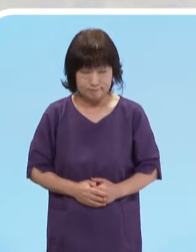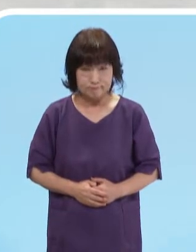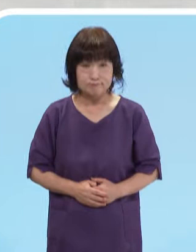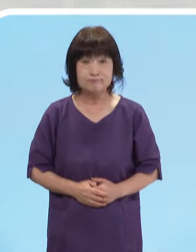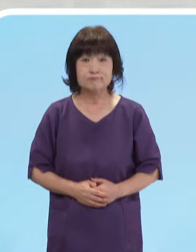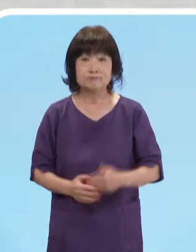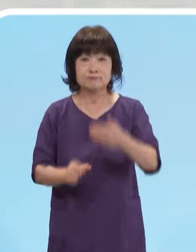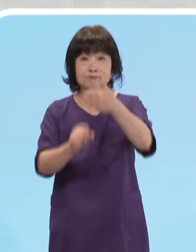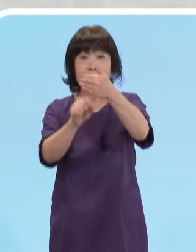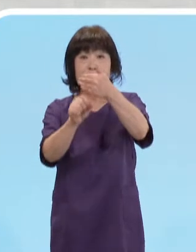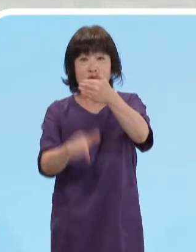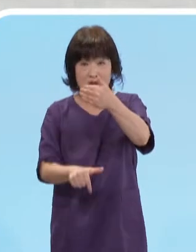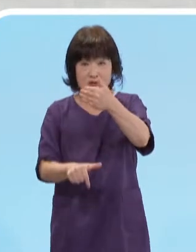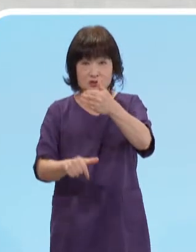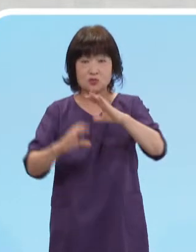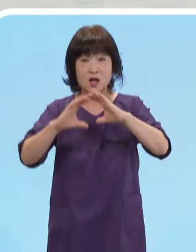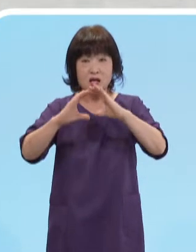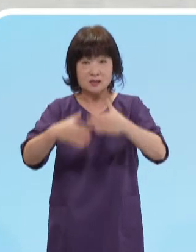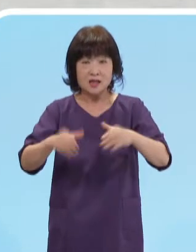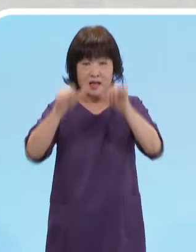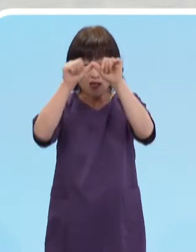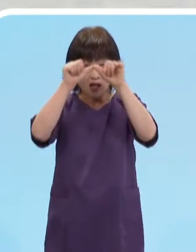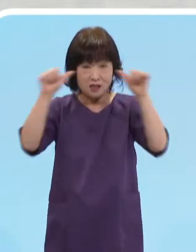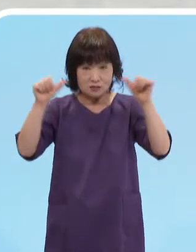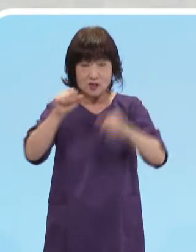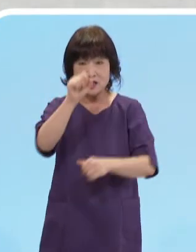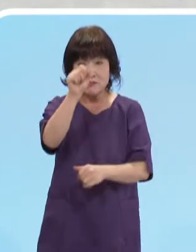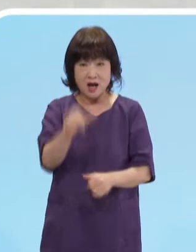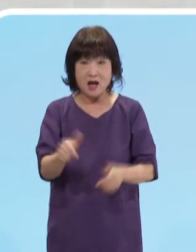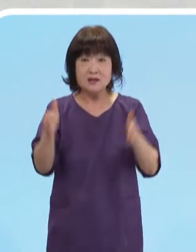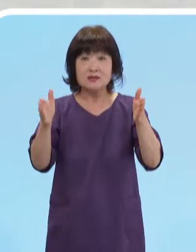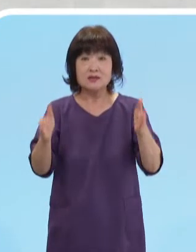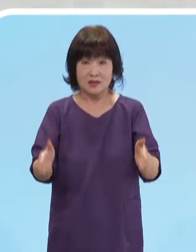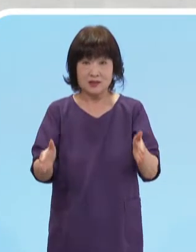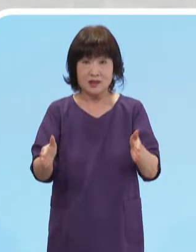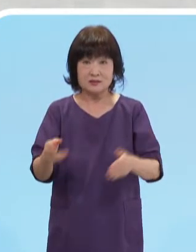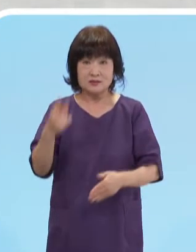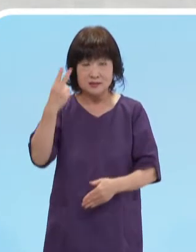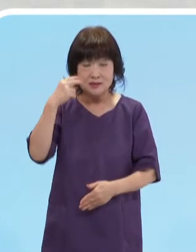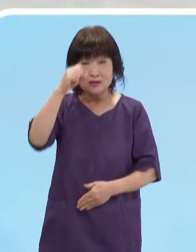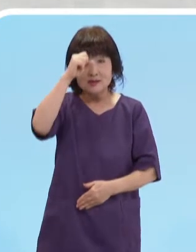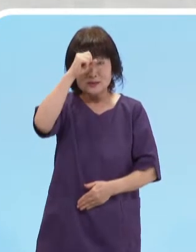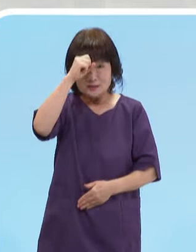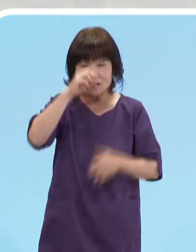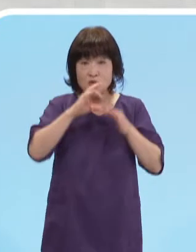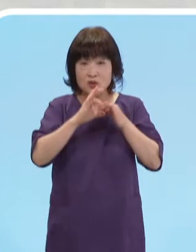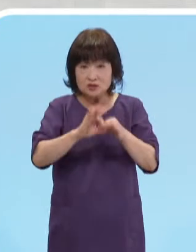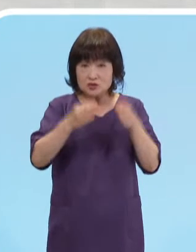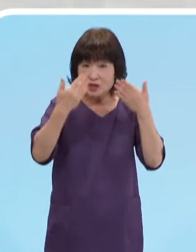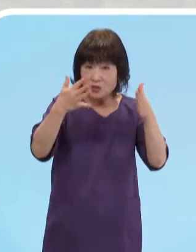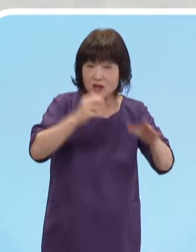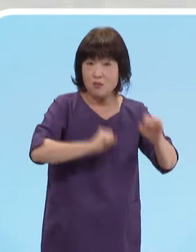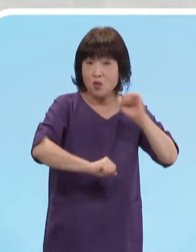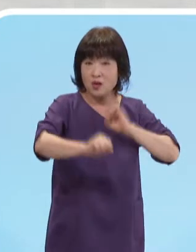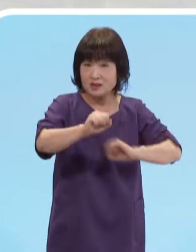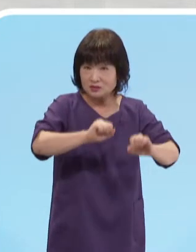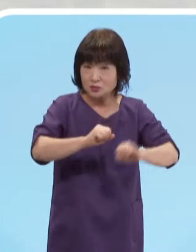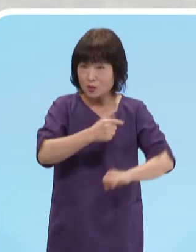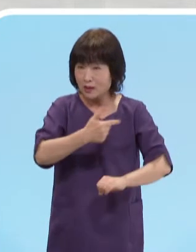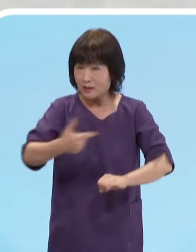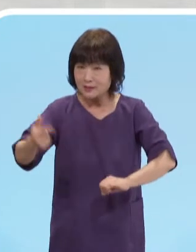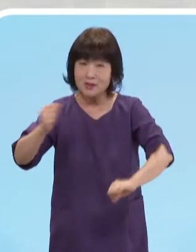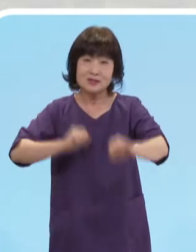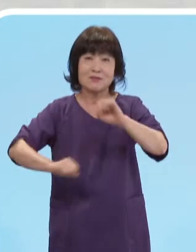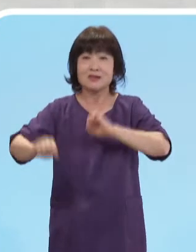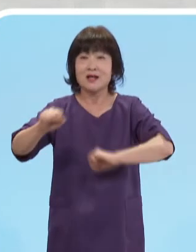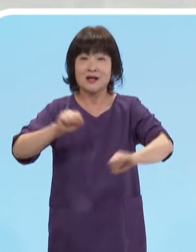そして実は9月は世界アルツハイマー月間で、認知症についての啓蒙活動やさまざまな取り組み